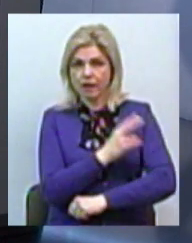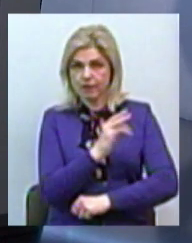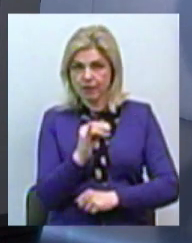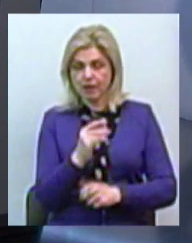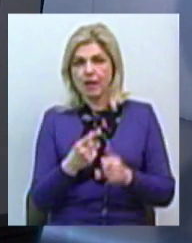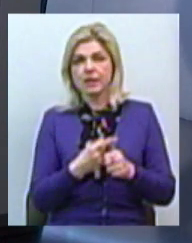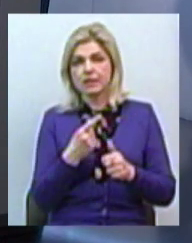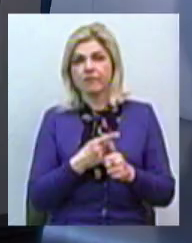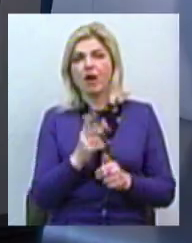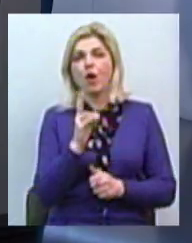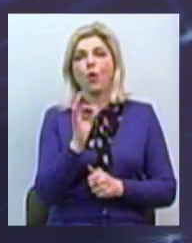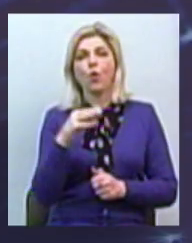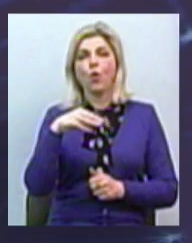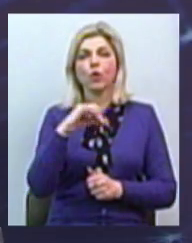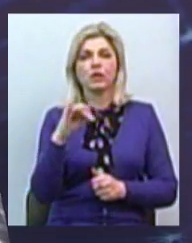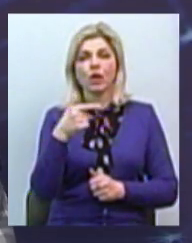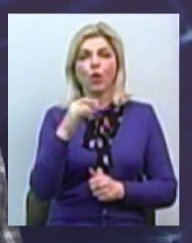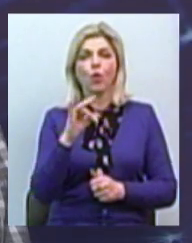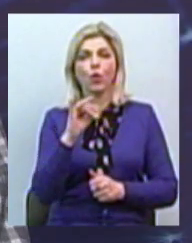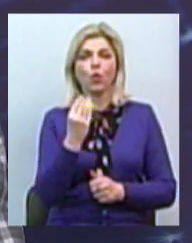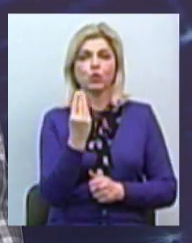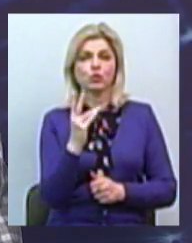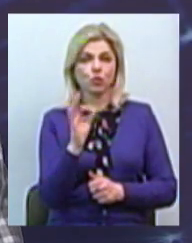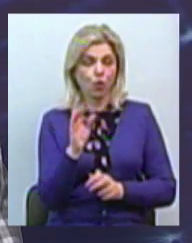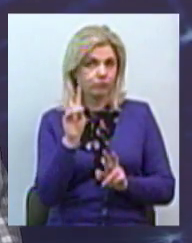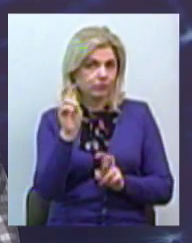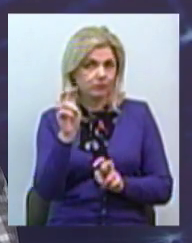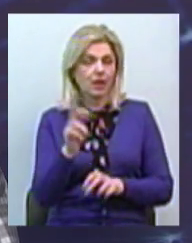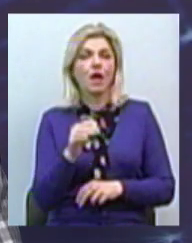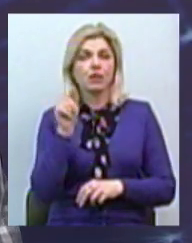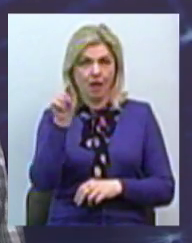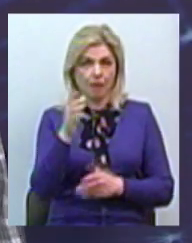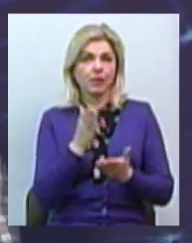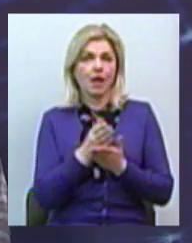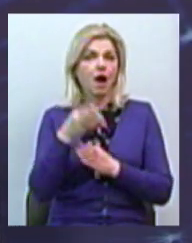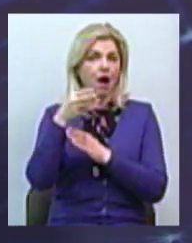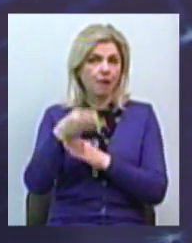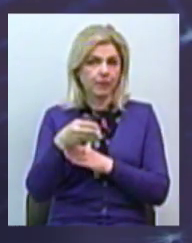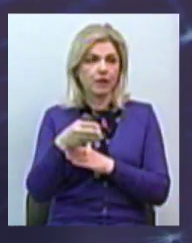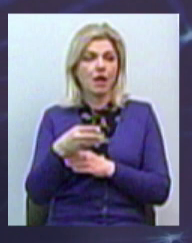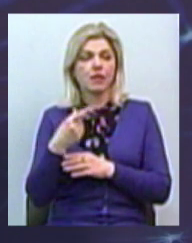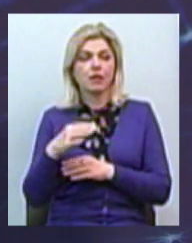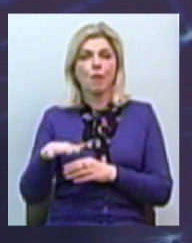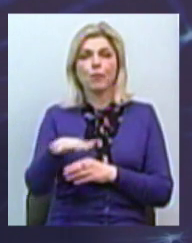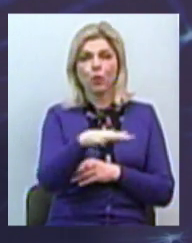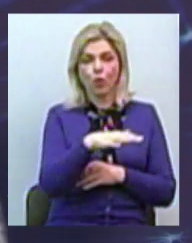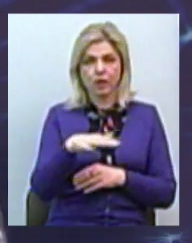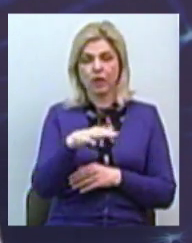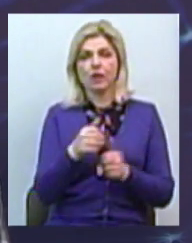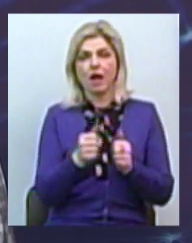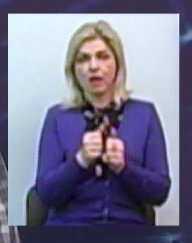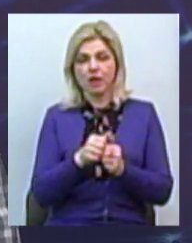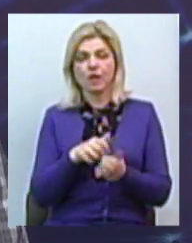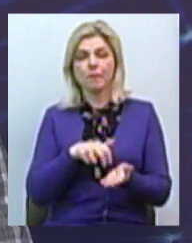називається Котигорошко, там вже є камера, як, ну, це даність вже, деякі простори, там понтон біля